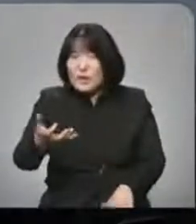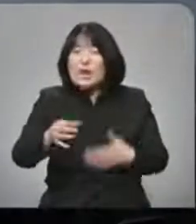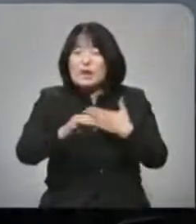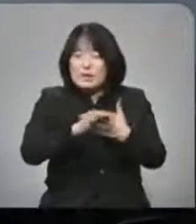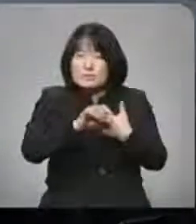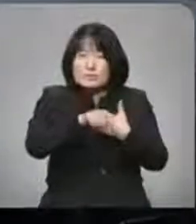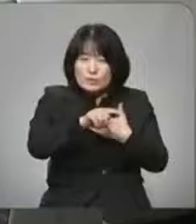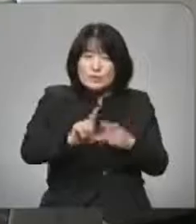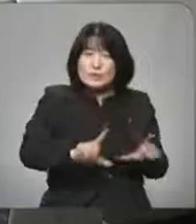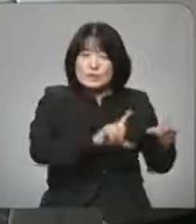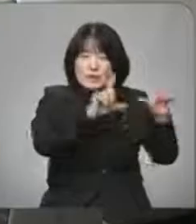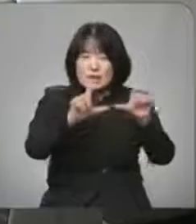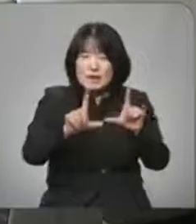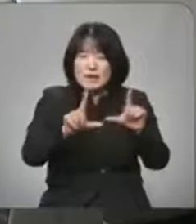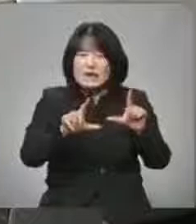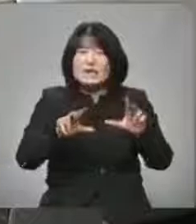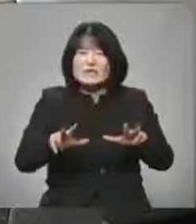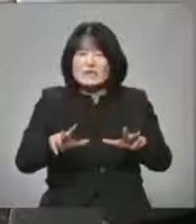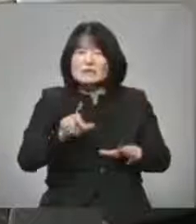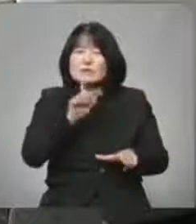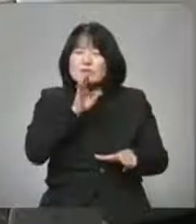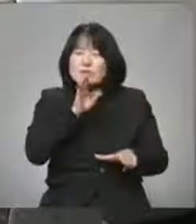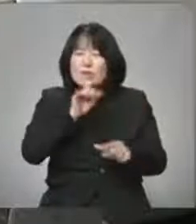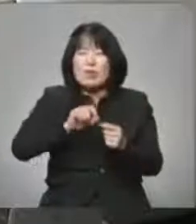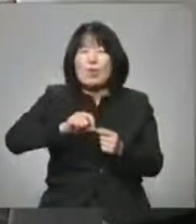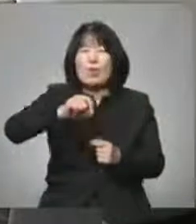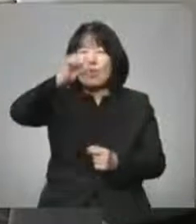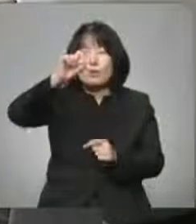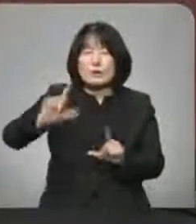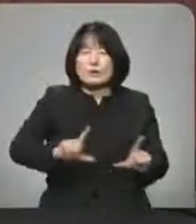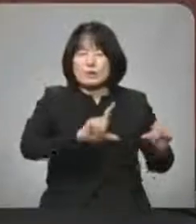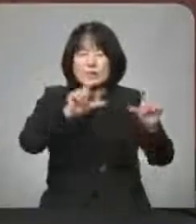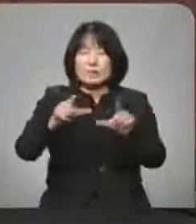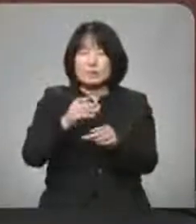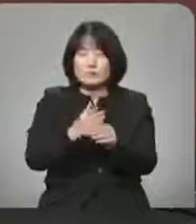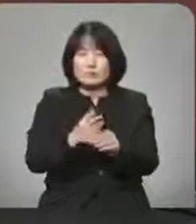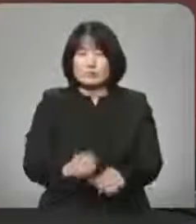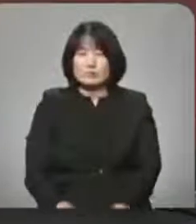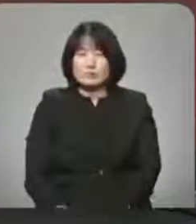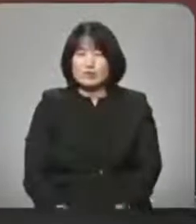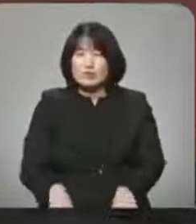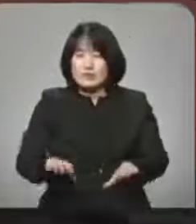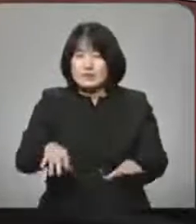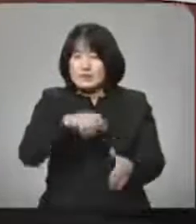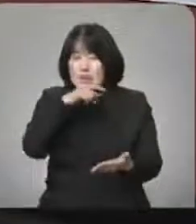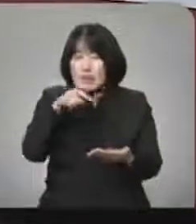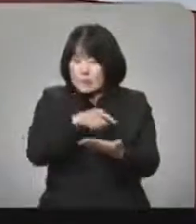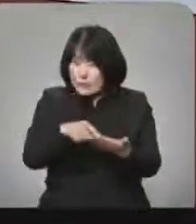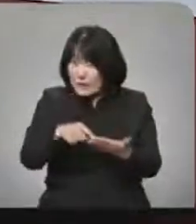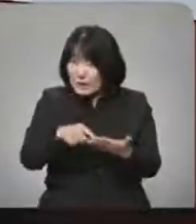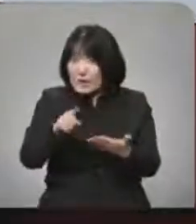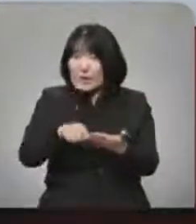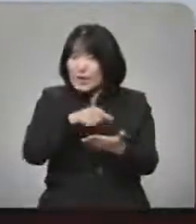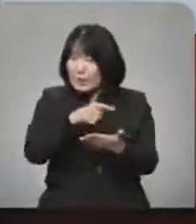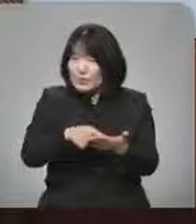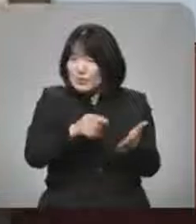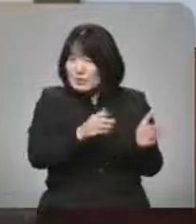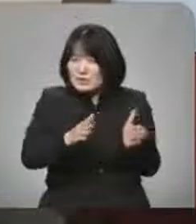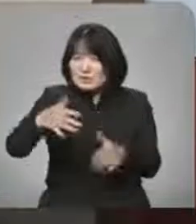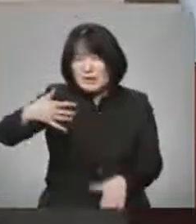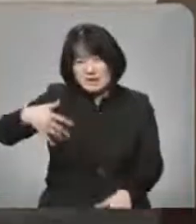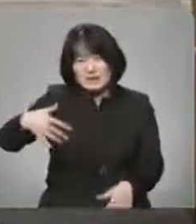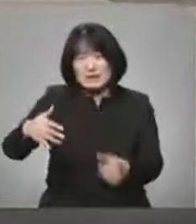사실상 장기 거주지가 돼버렸습니다 무엇보다 피해보상이 마무리되지 않아 이재민 가운데